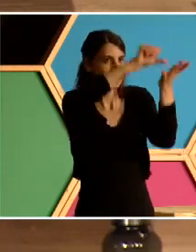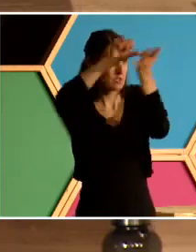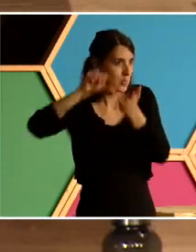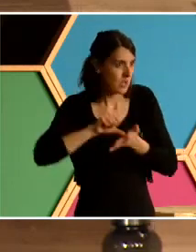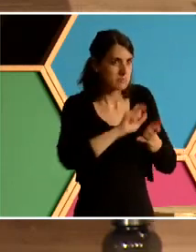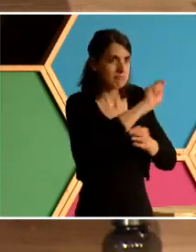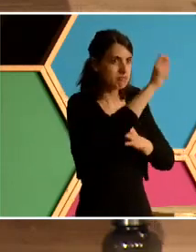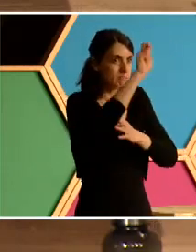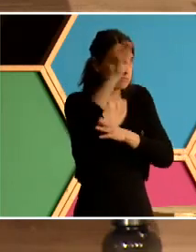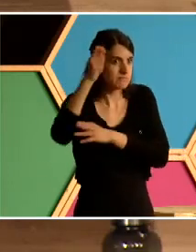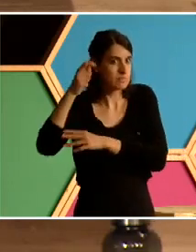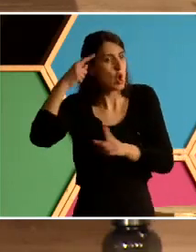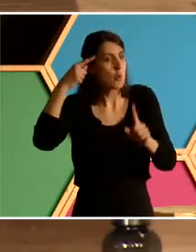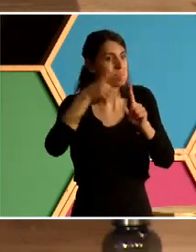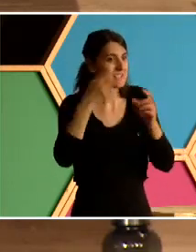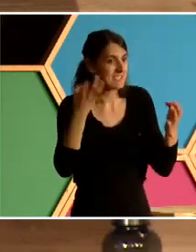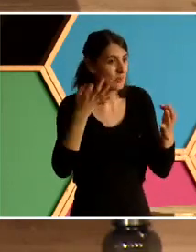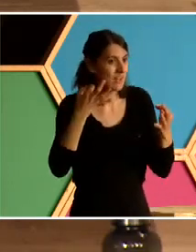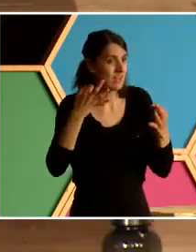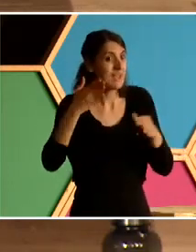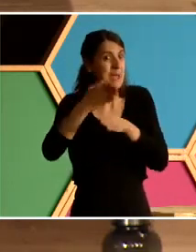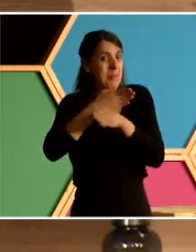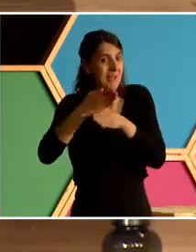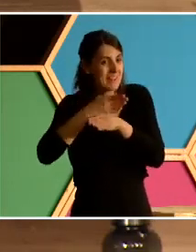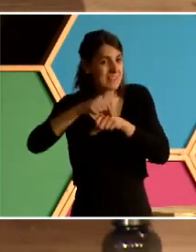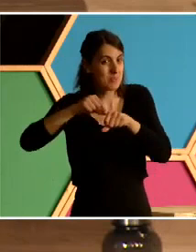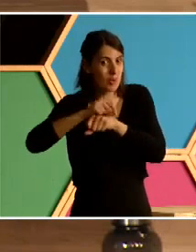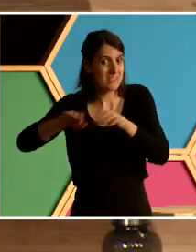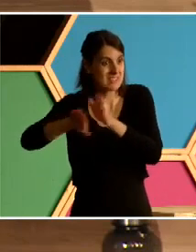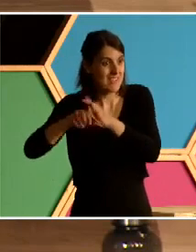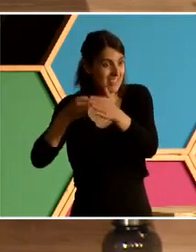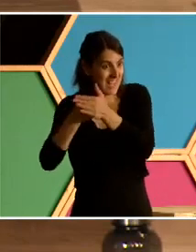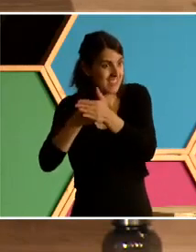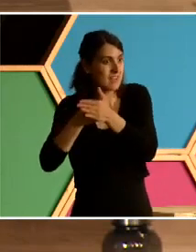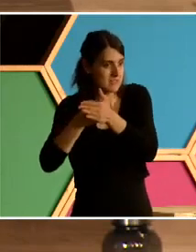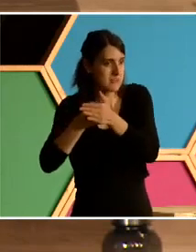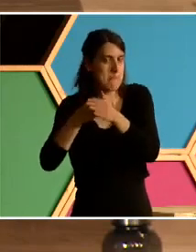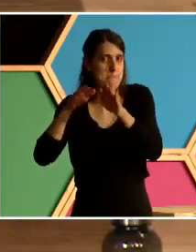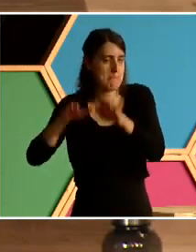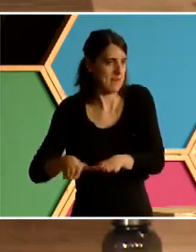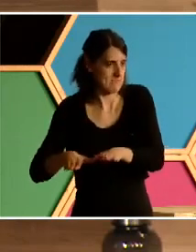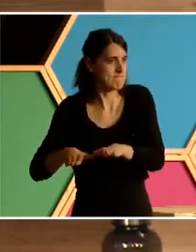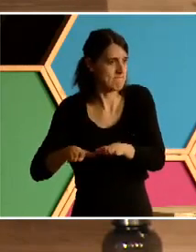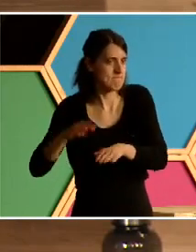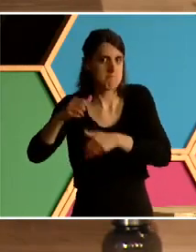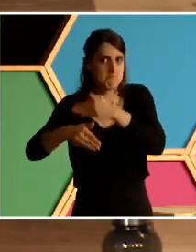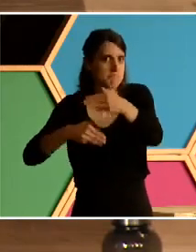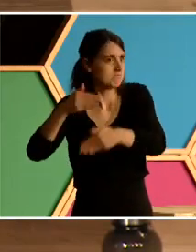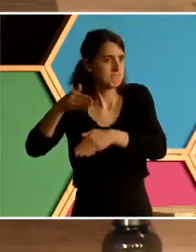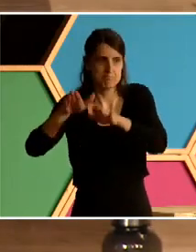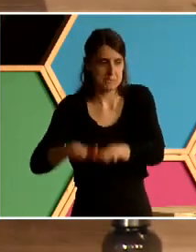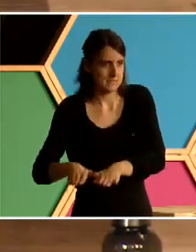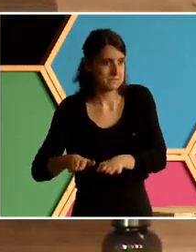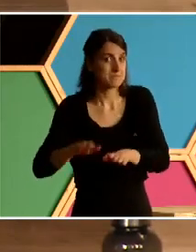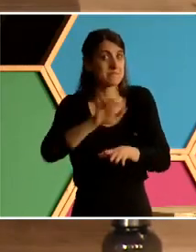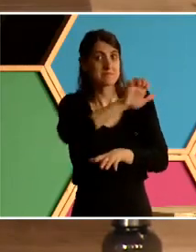per això, per barrar el pas a les forces reaccionàries, a les forces de l'extrema dreta, i per evitar el que estava